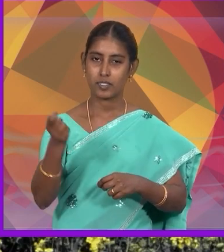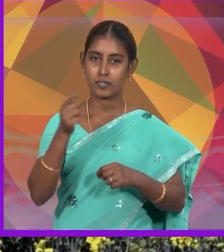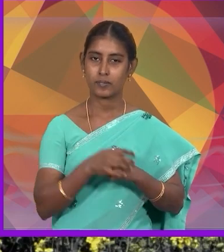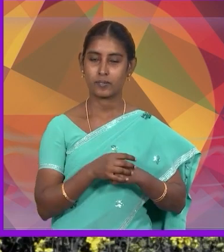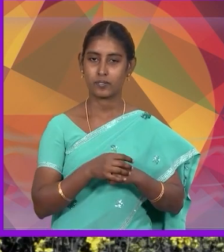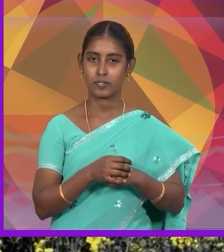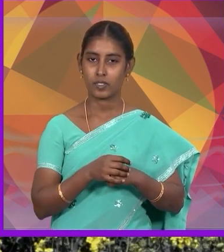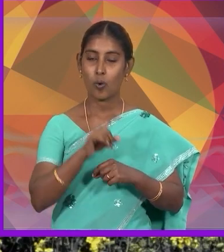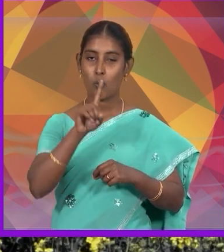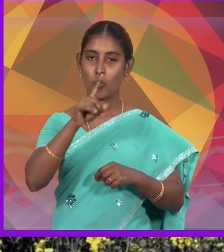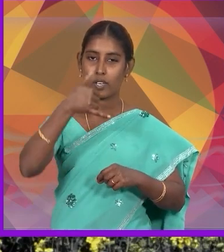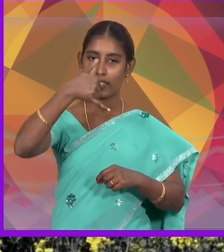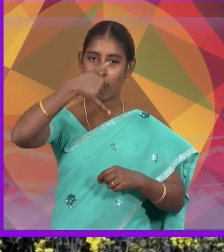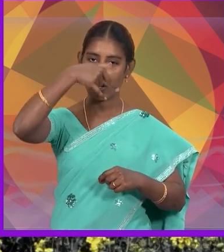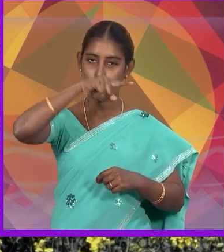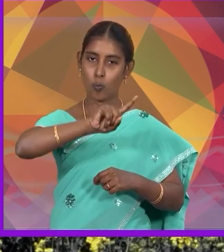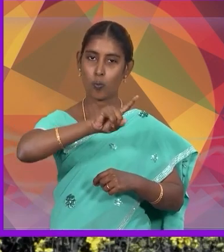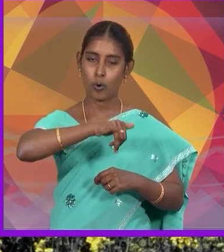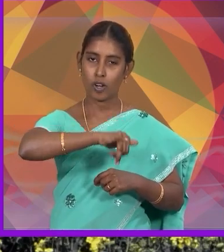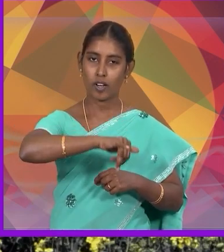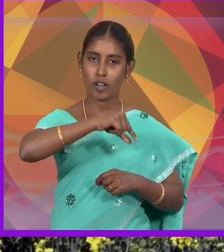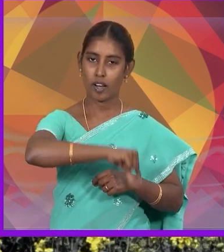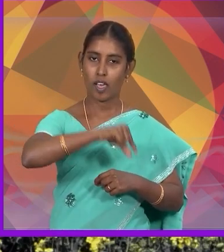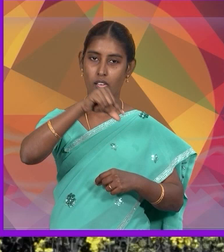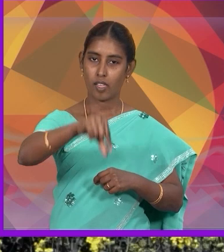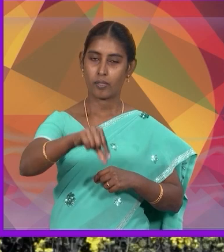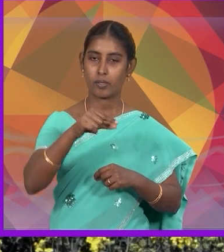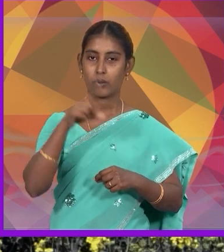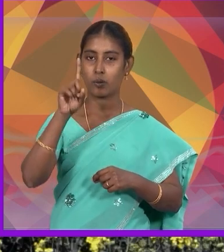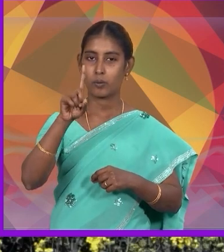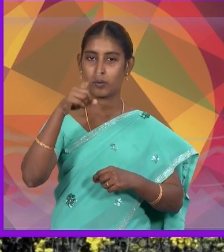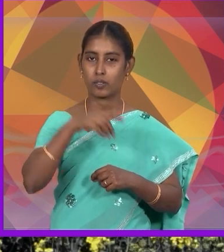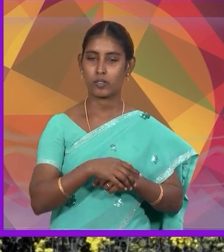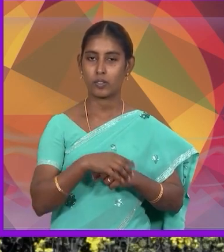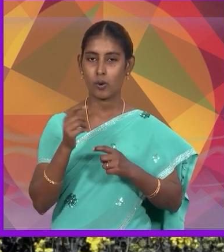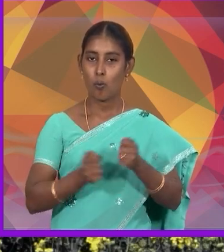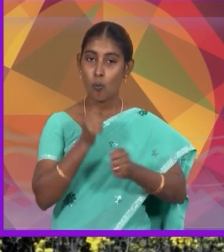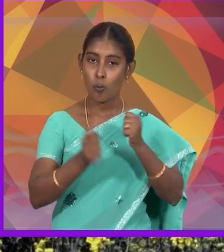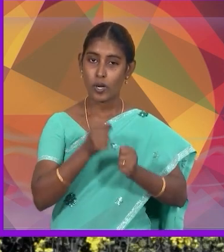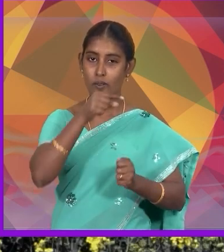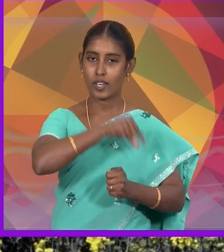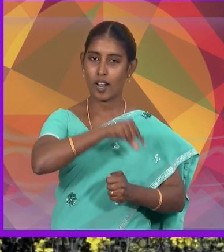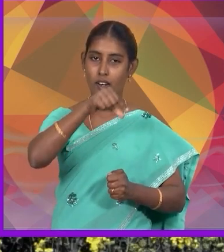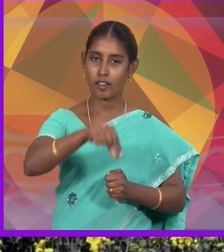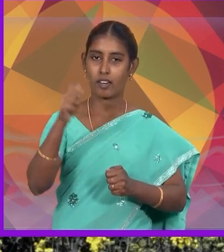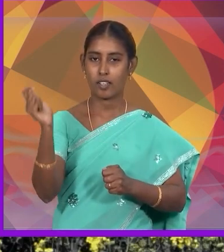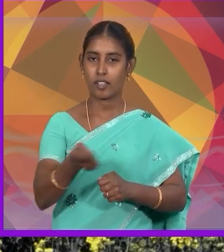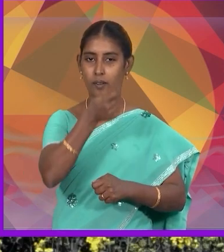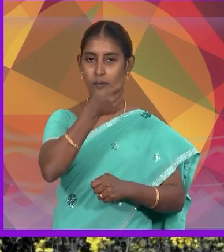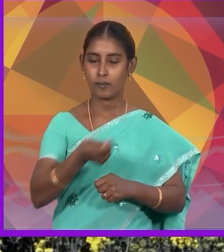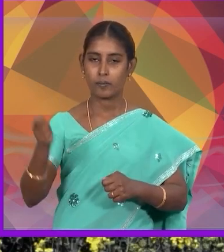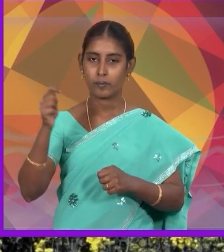ஒரு ஜானுக்கு ஒரு நாற்றுதான் இளே இளங்கனி ஏழையிலோ, ஓடியோடி நட்டோமையா இளே